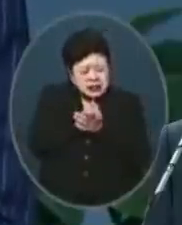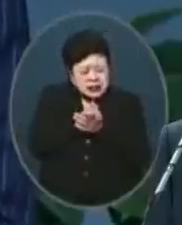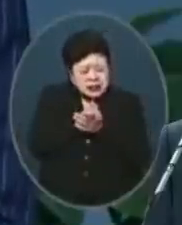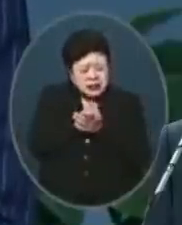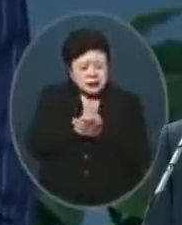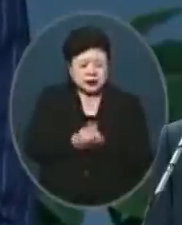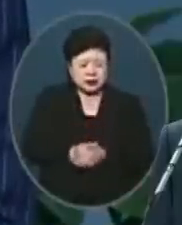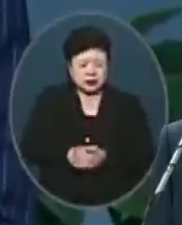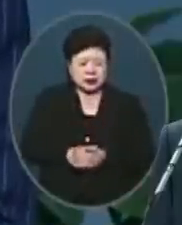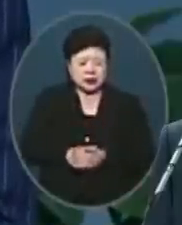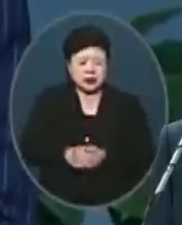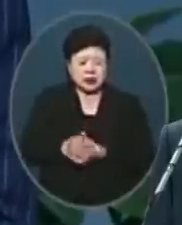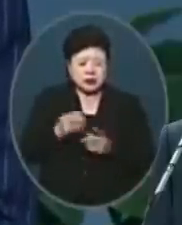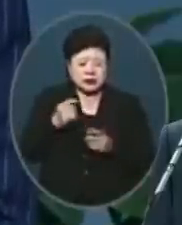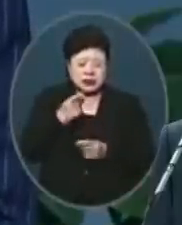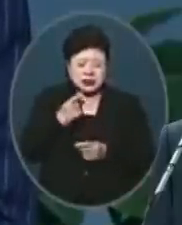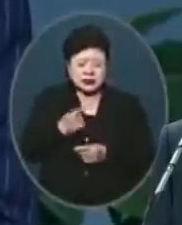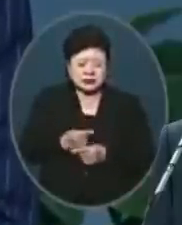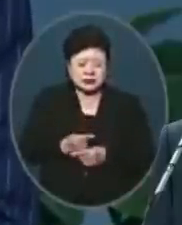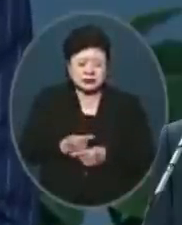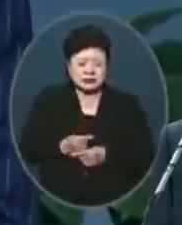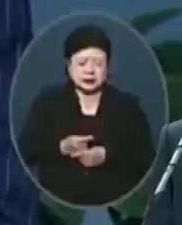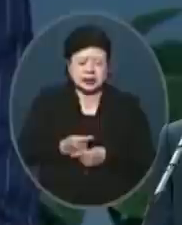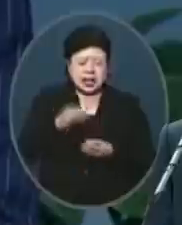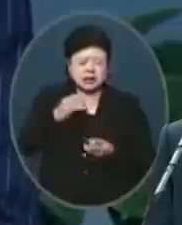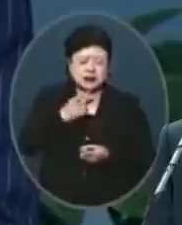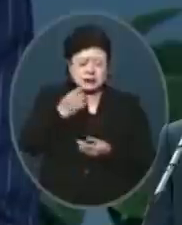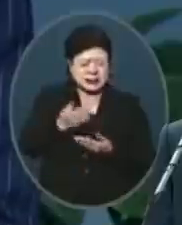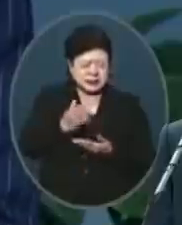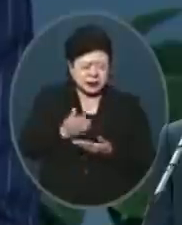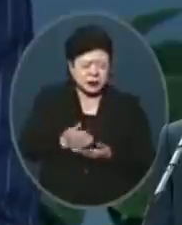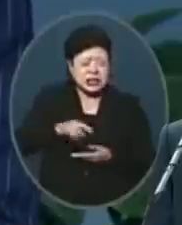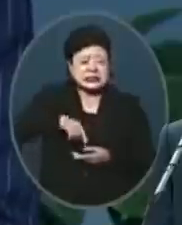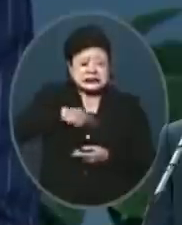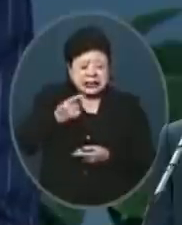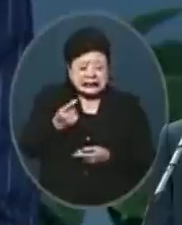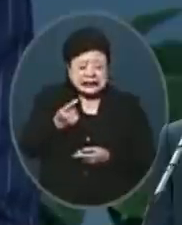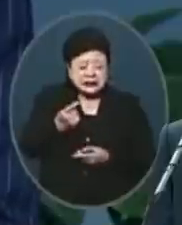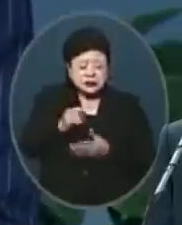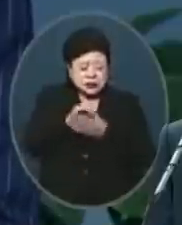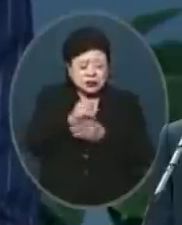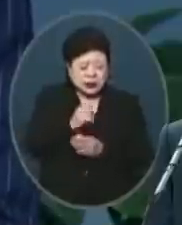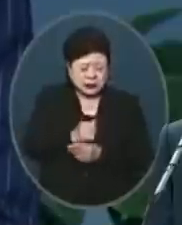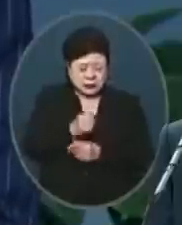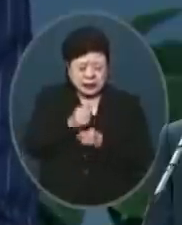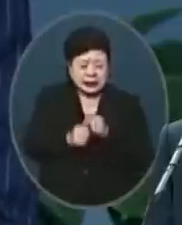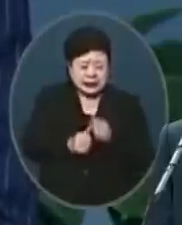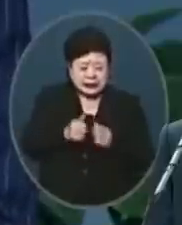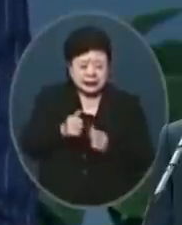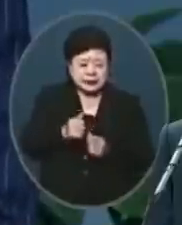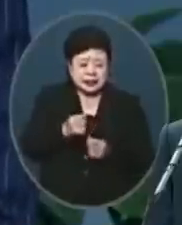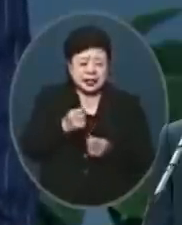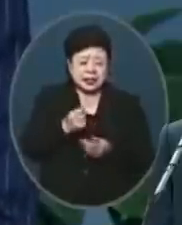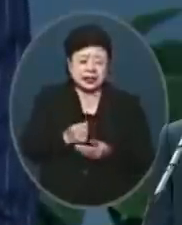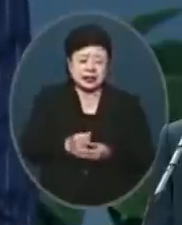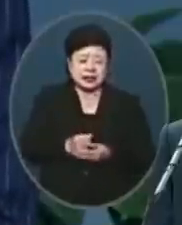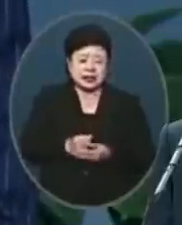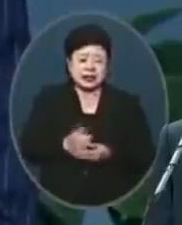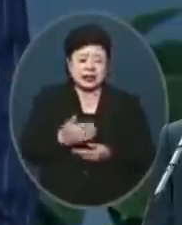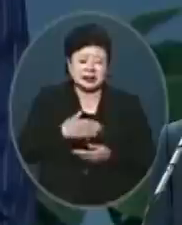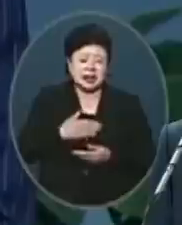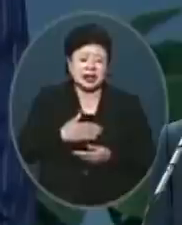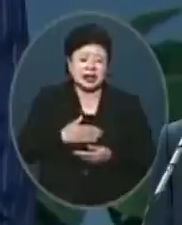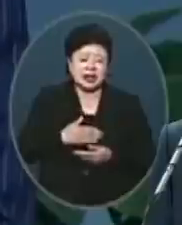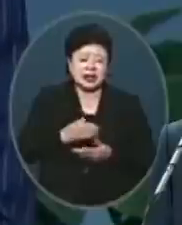안수만 받지 말라고 본인이 기도해줘 하나님이 나 같은 인간의